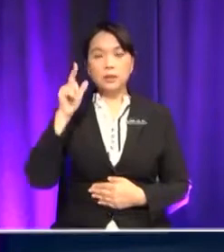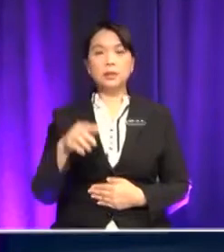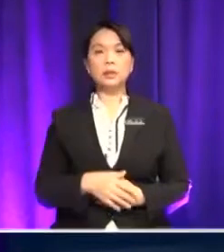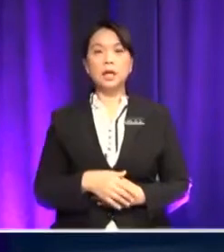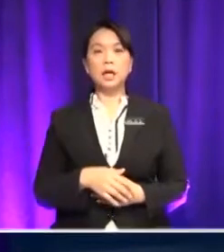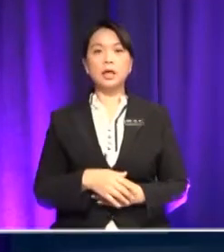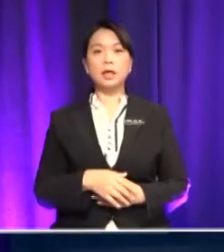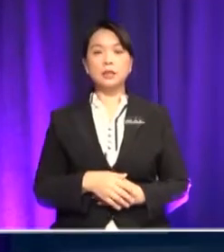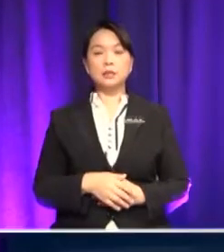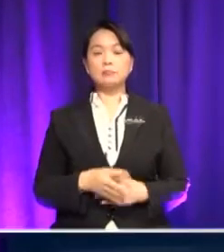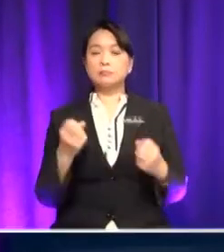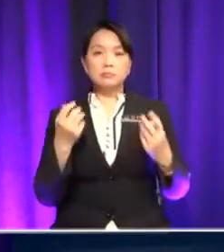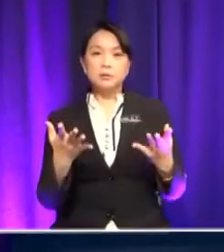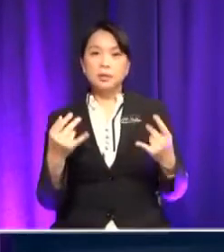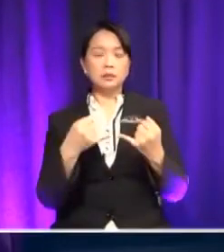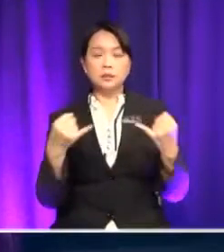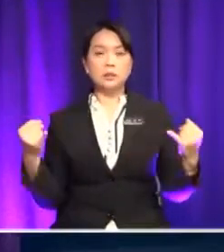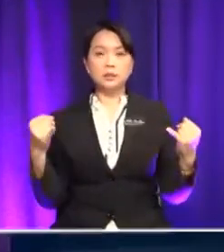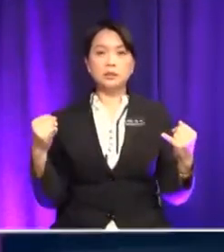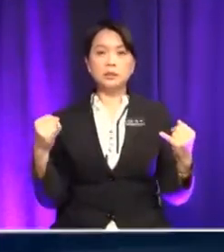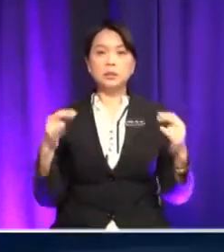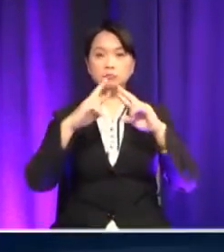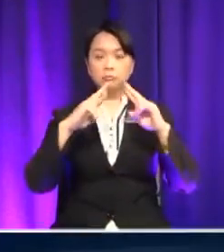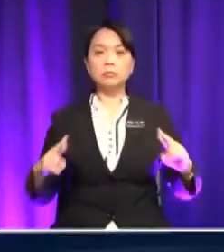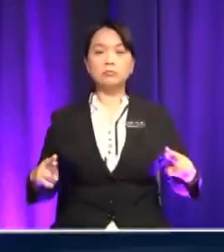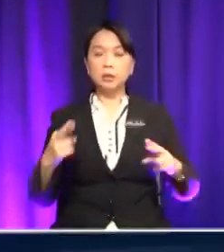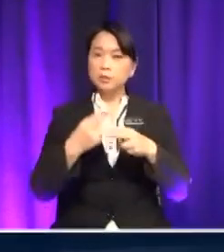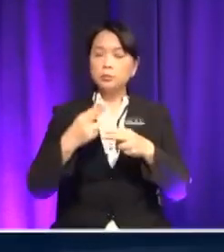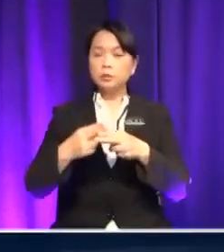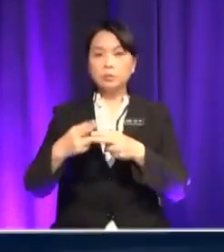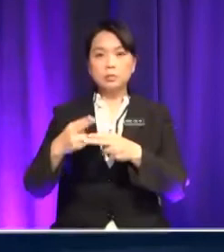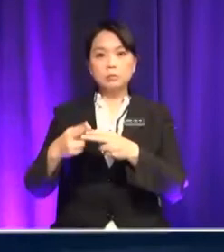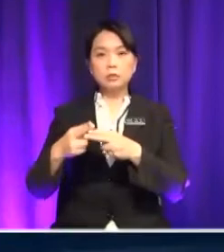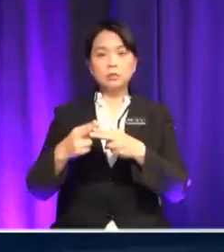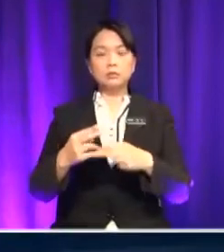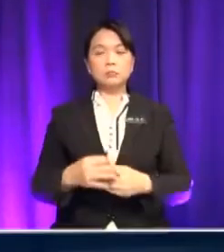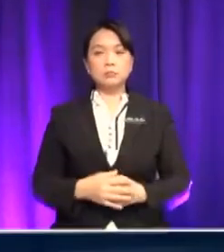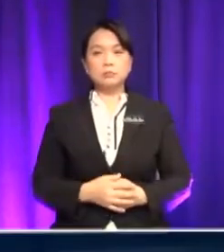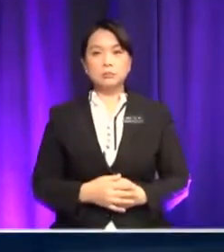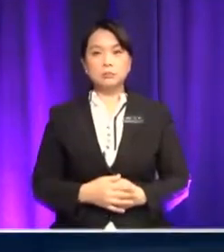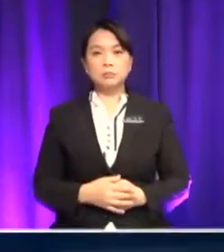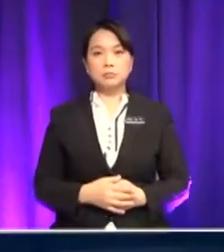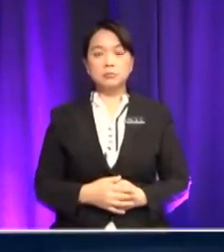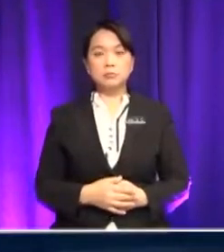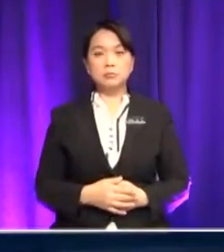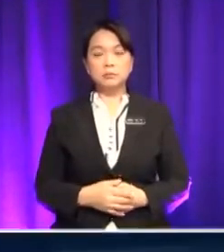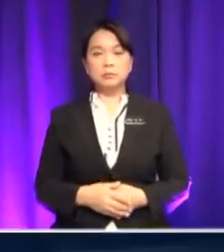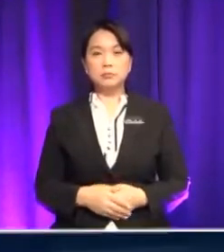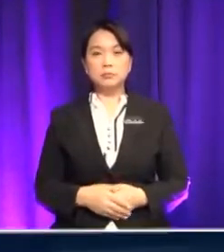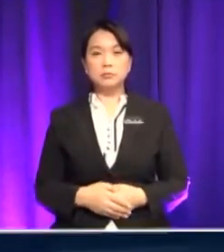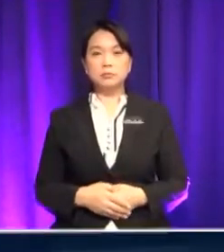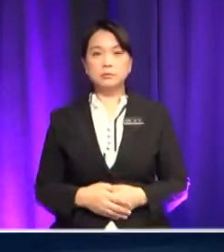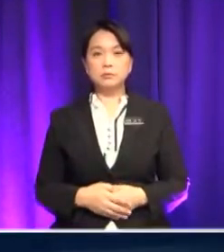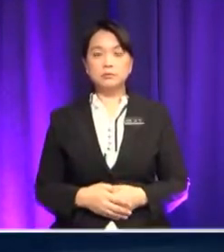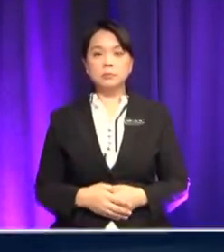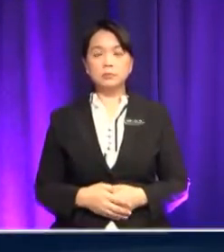tak? Saya kurang pastilah, Dah cikgu. pasti. Okey, bumbung layang-layang, Alright. bumbung Gabriel dan